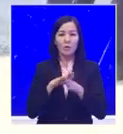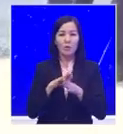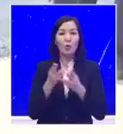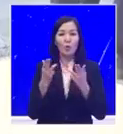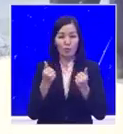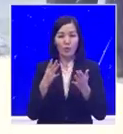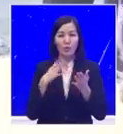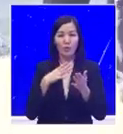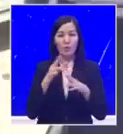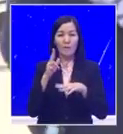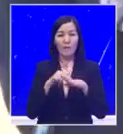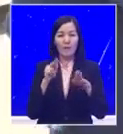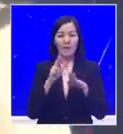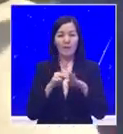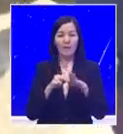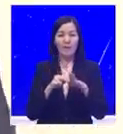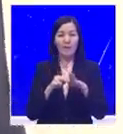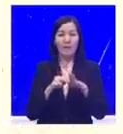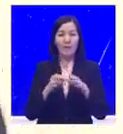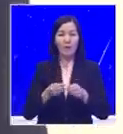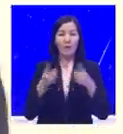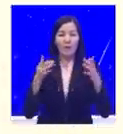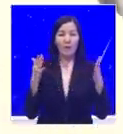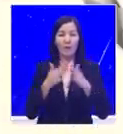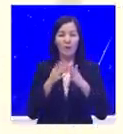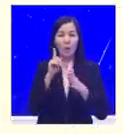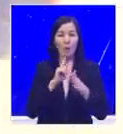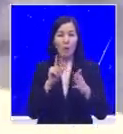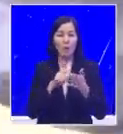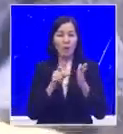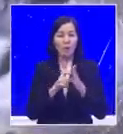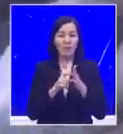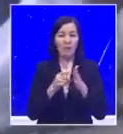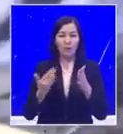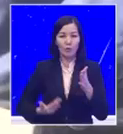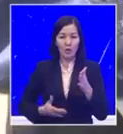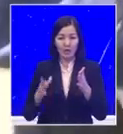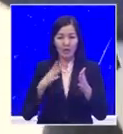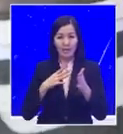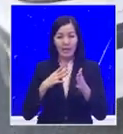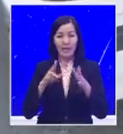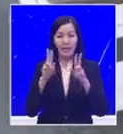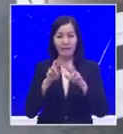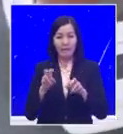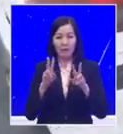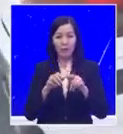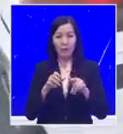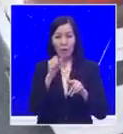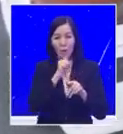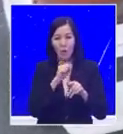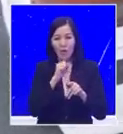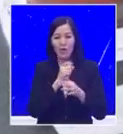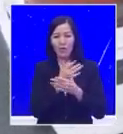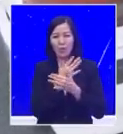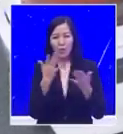отыр. Полицейлер олардың қонақ үйлердің бірінде бөлме жалдап тұрып жатқанын анықтаған. Тінту барысында ұрланған заттардың бір